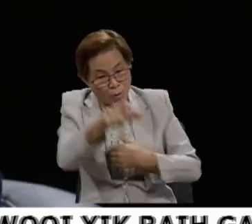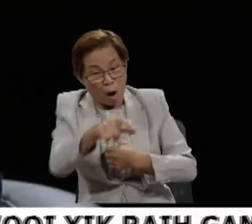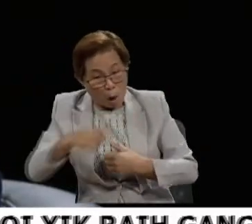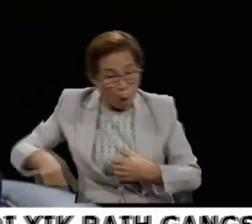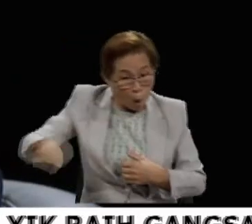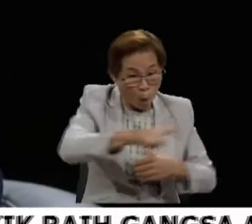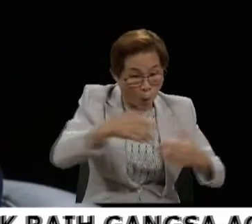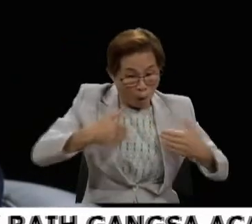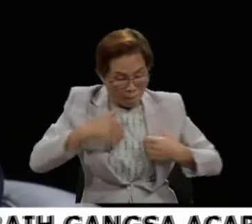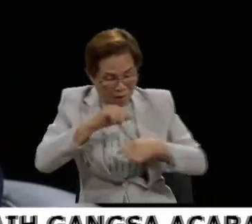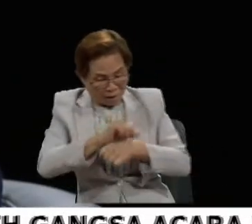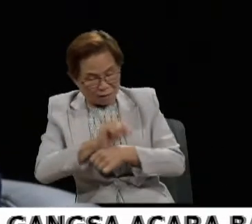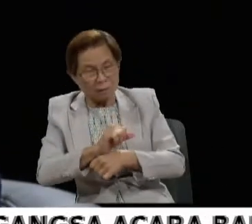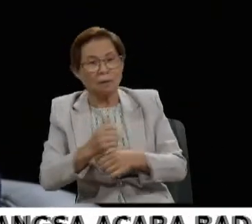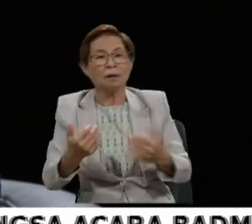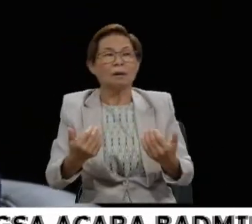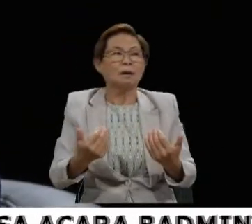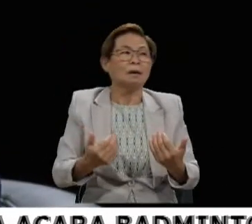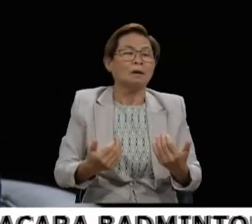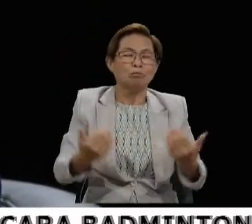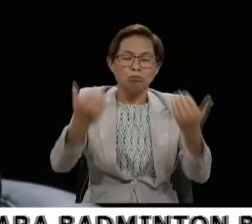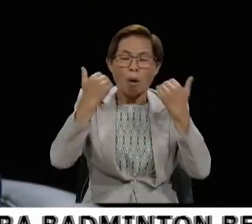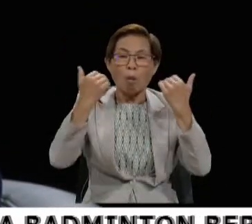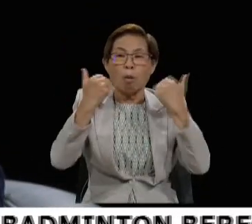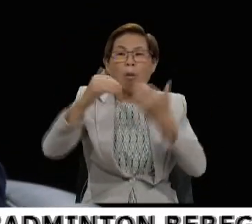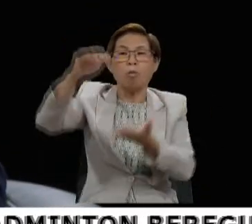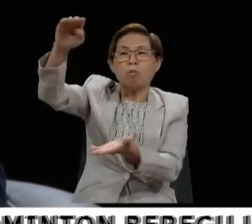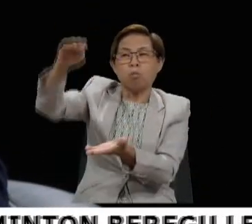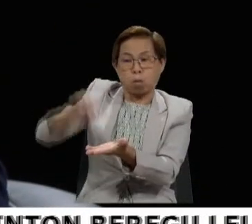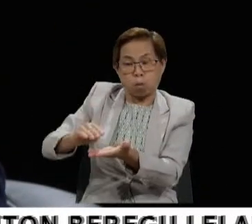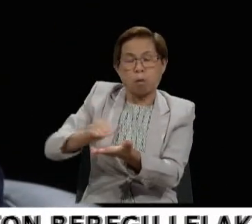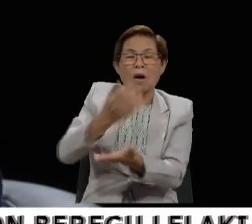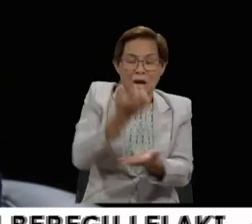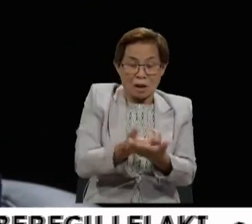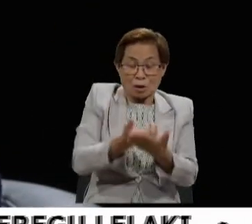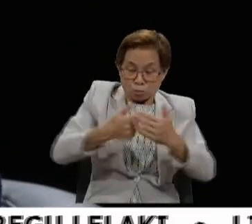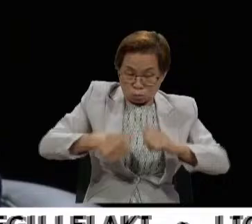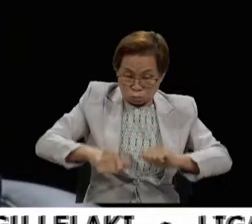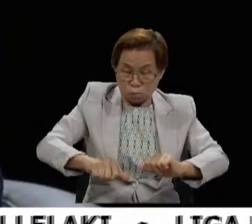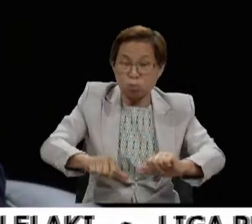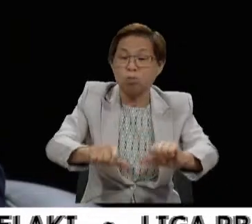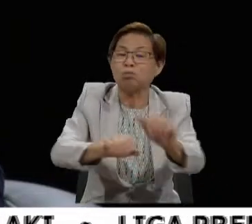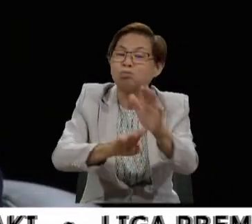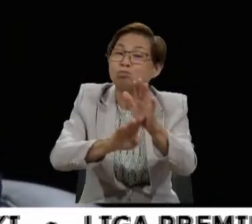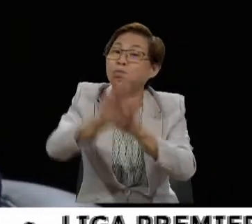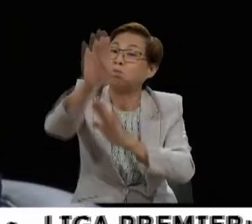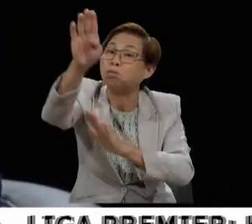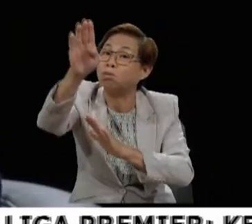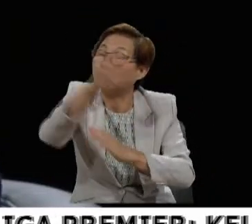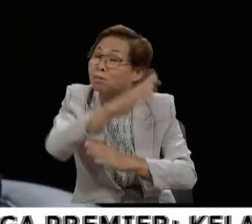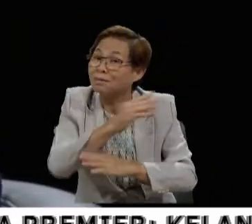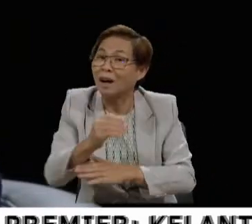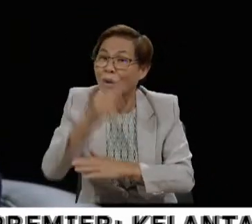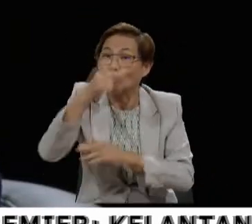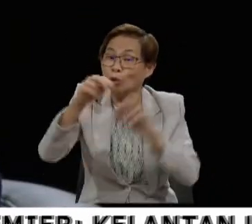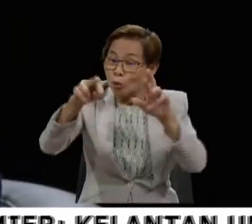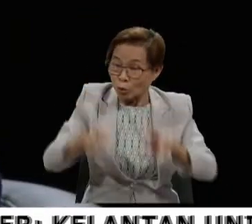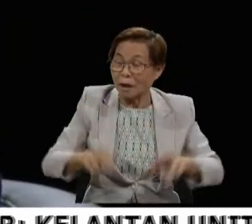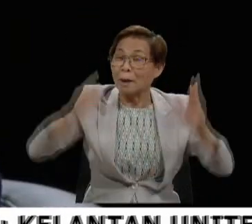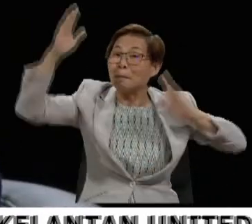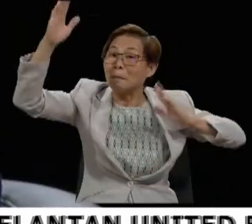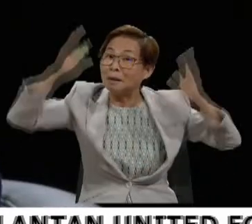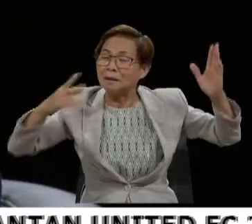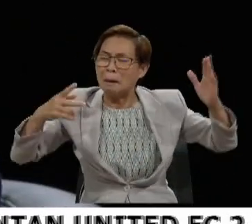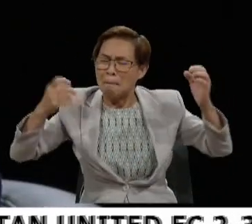untuk KAD pengangguran kita terus berkurang supaya ekonomi kita terus dapat berkembang supaya jadi untuk rakyat kita memang